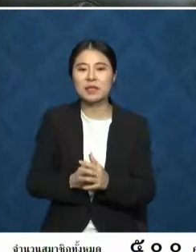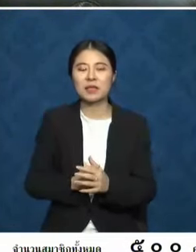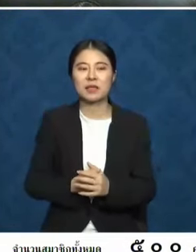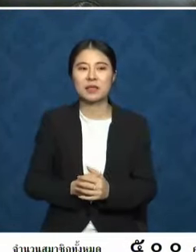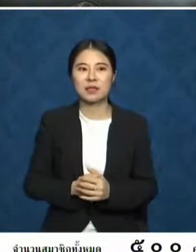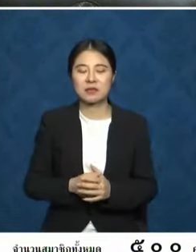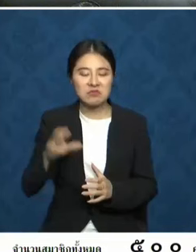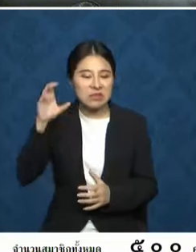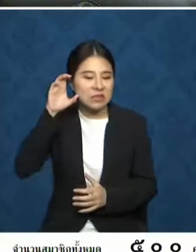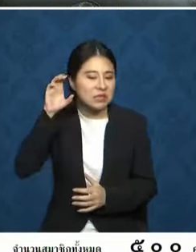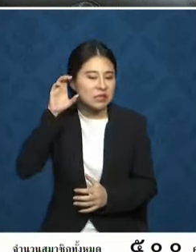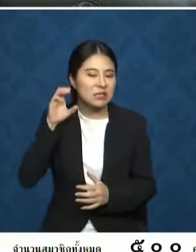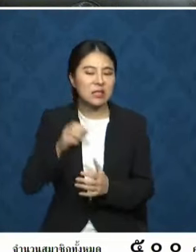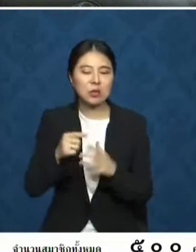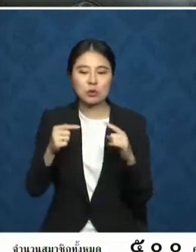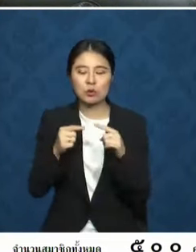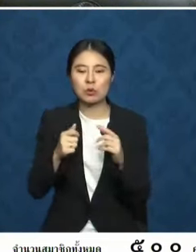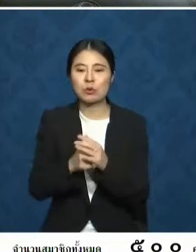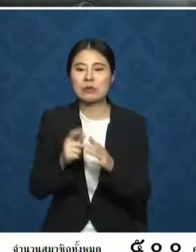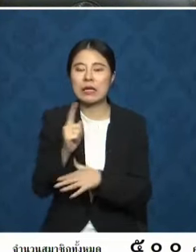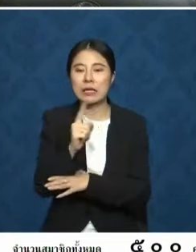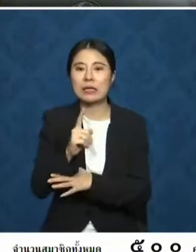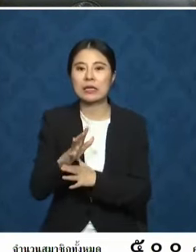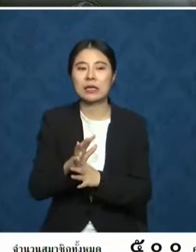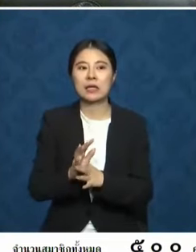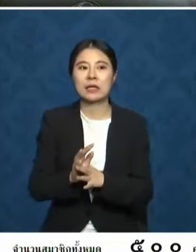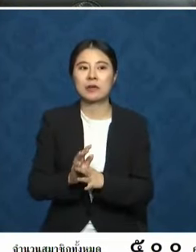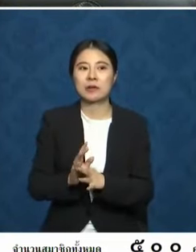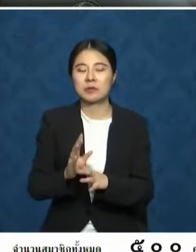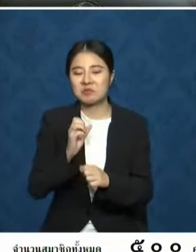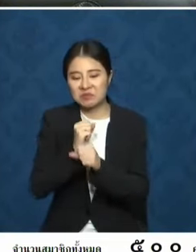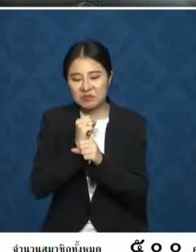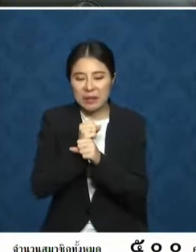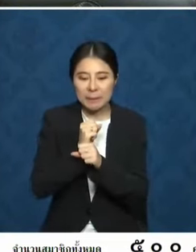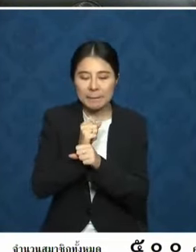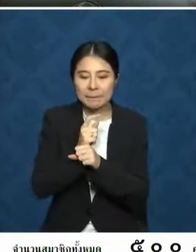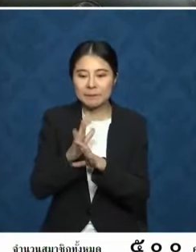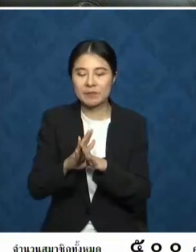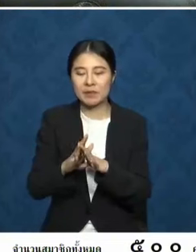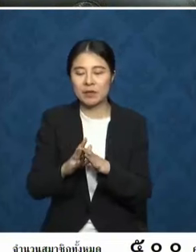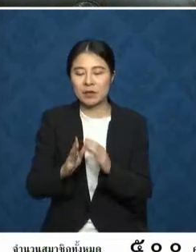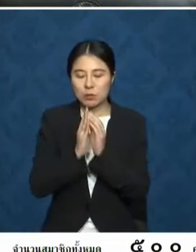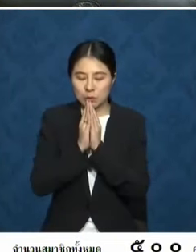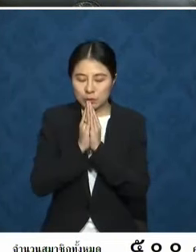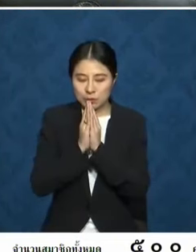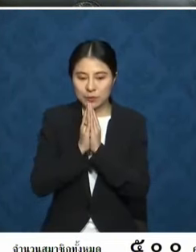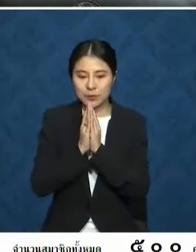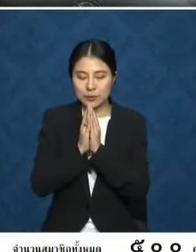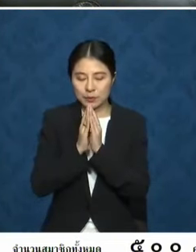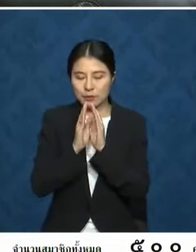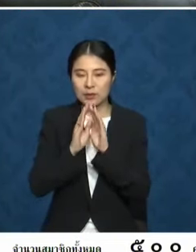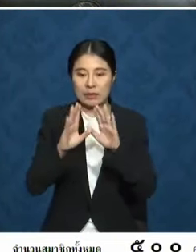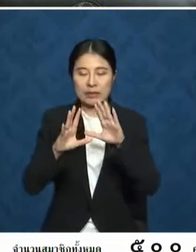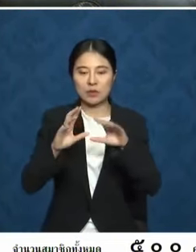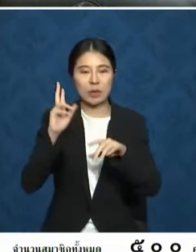คนเชื่อในเรื่องของปลุกเศกในเรื่องของทำเสนกเกิดขึ้นเพื่ผมว่างว่